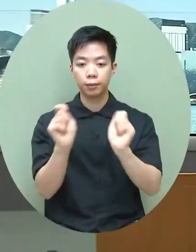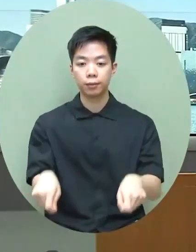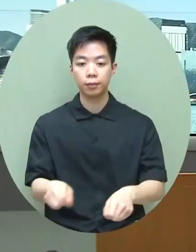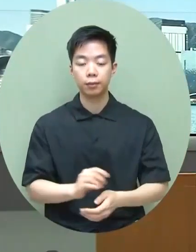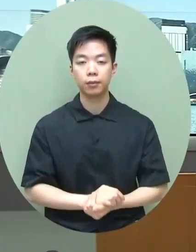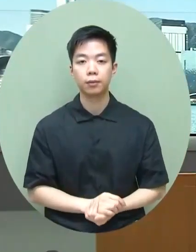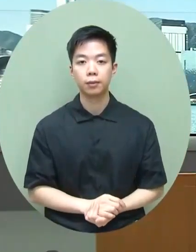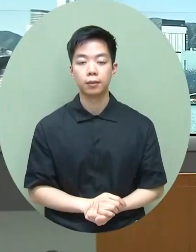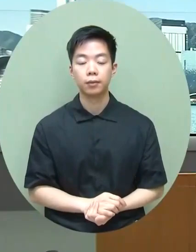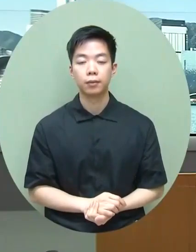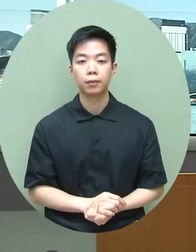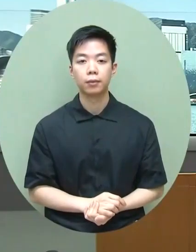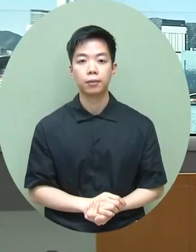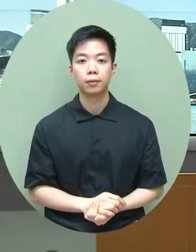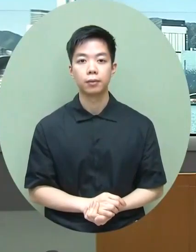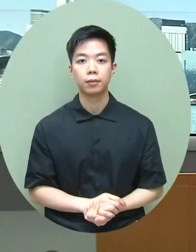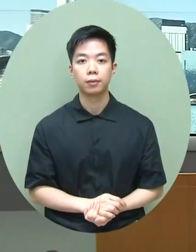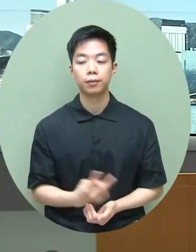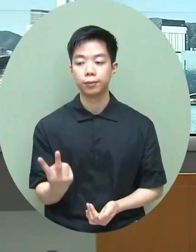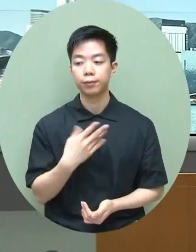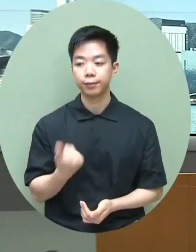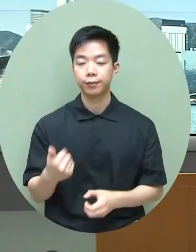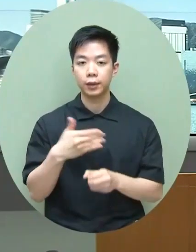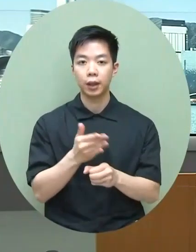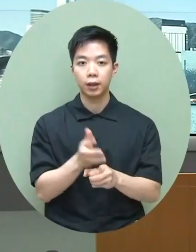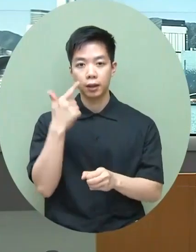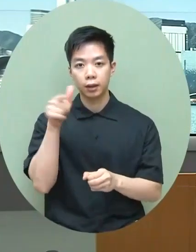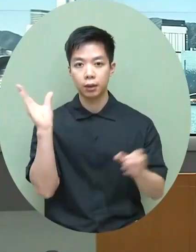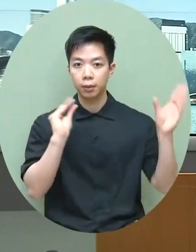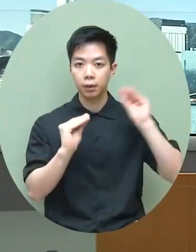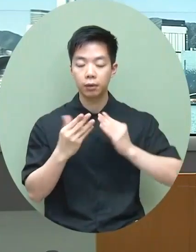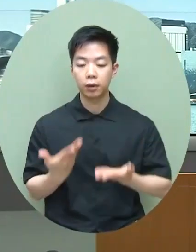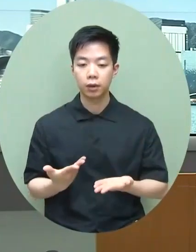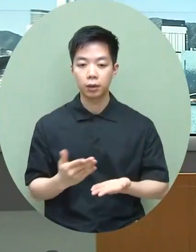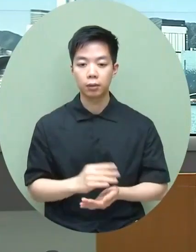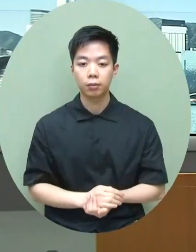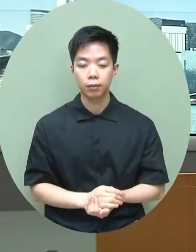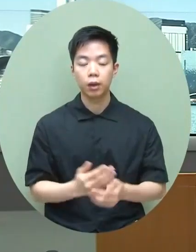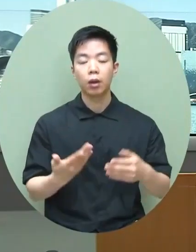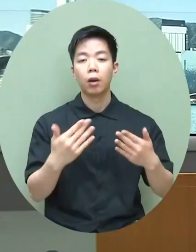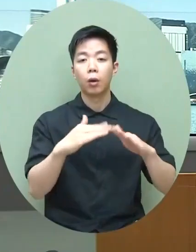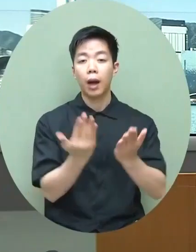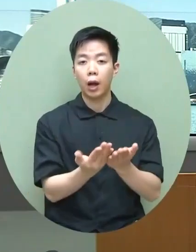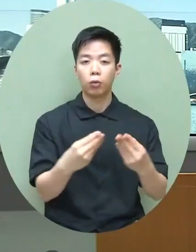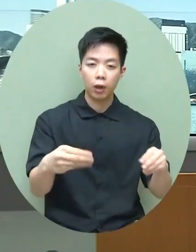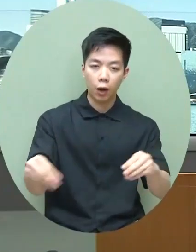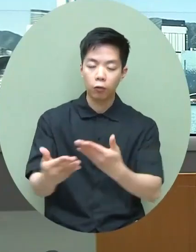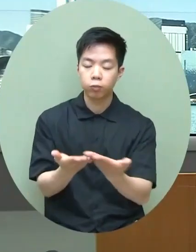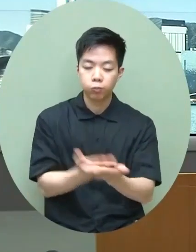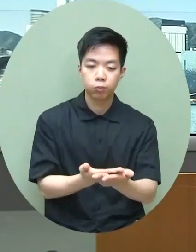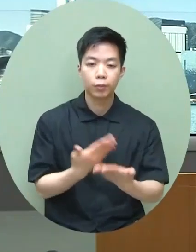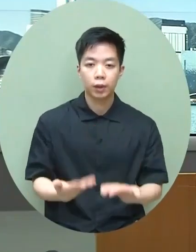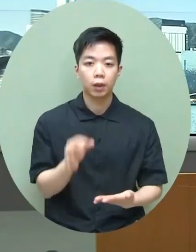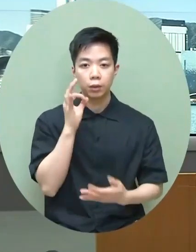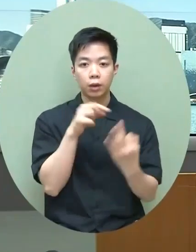係兩位醫生，你好，陳新文嘅。咁首先就係現時多咗學校開始復課啦，咁但係現時其實3至11歲兒童接種率都係維持60%左